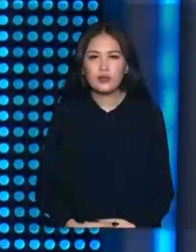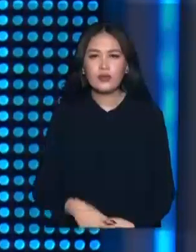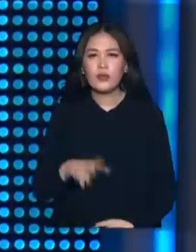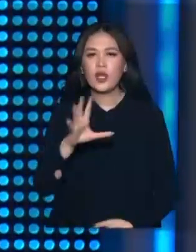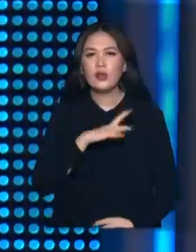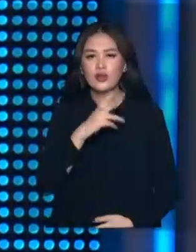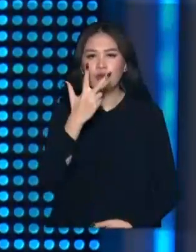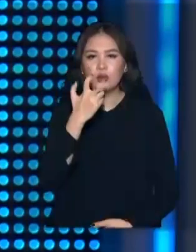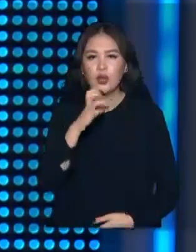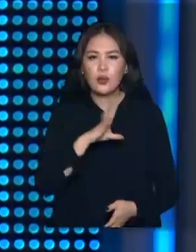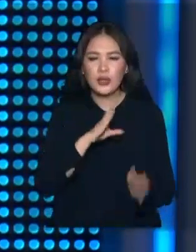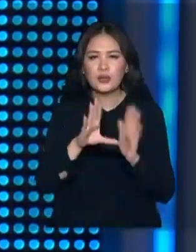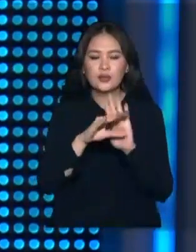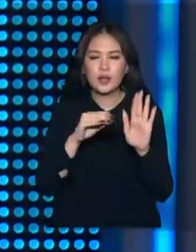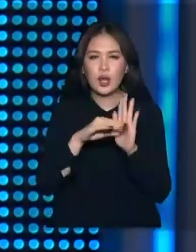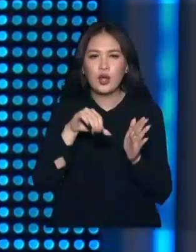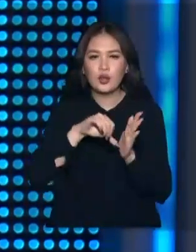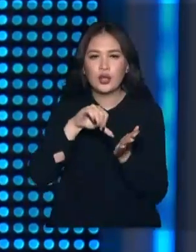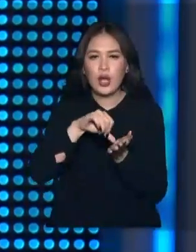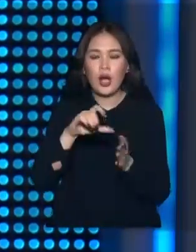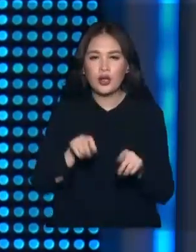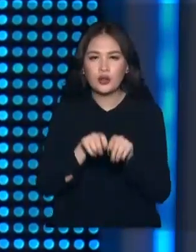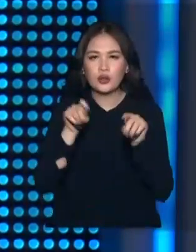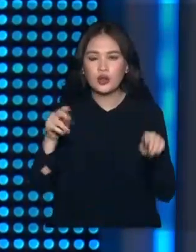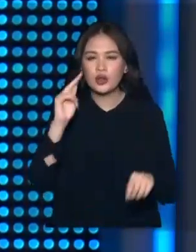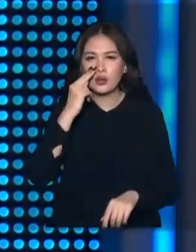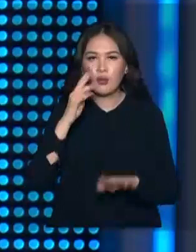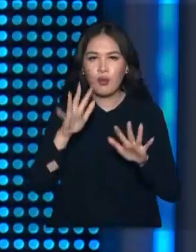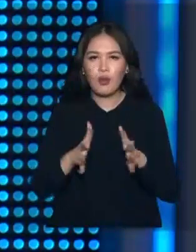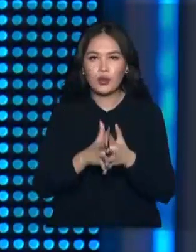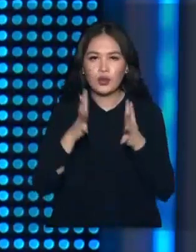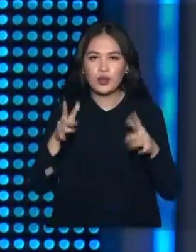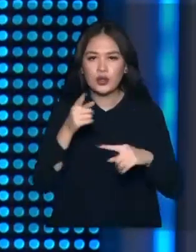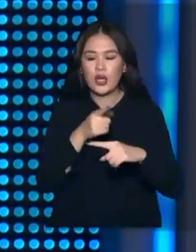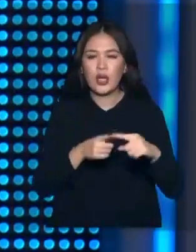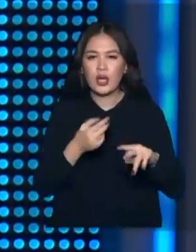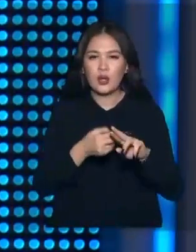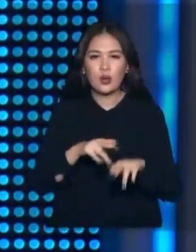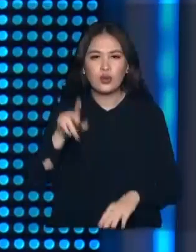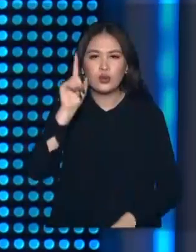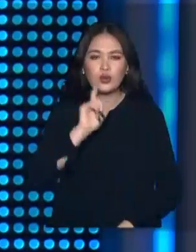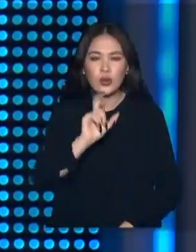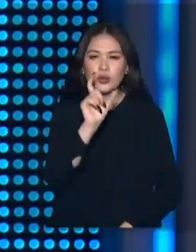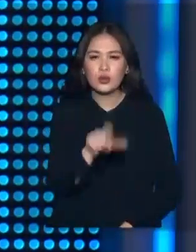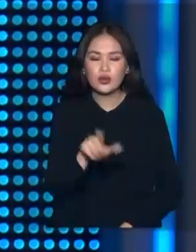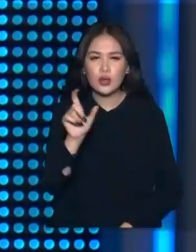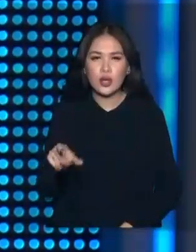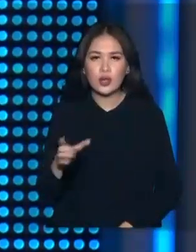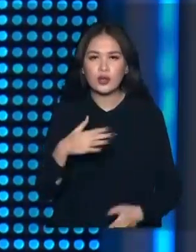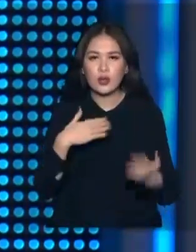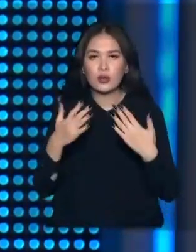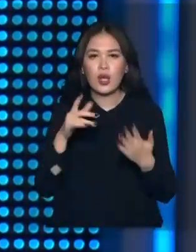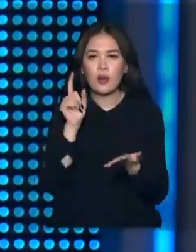Более 300 избирательных участков откроются в Шымкенте. Большую часть из них оборудовали для удобства людей с